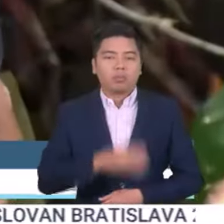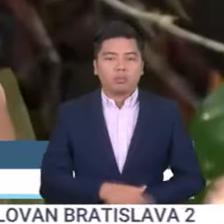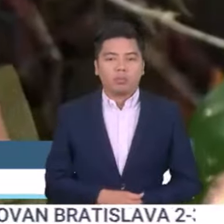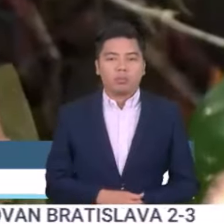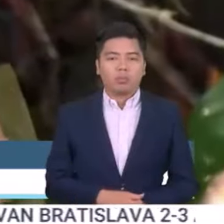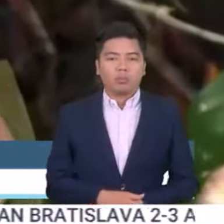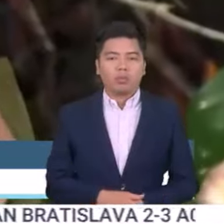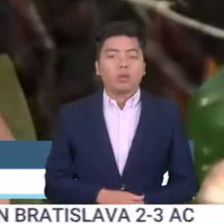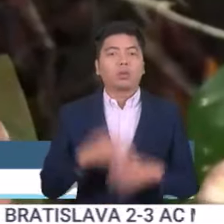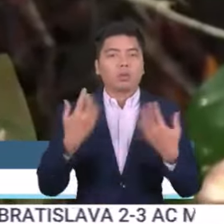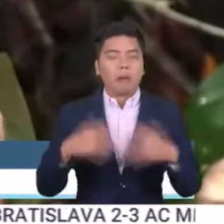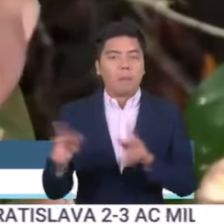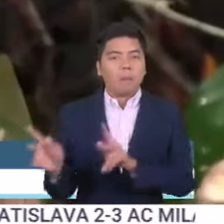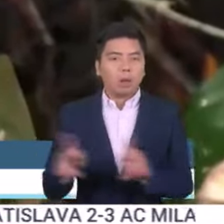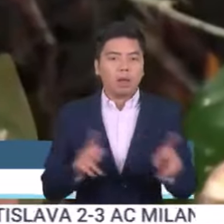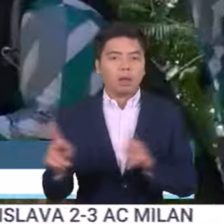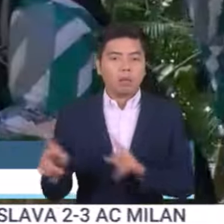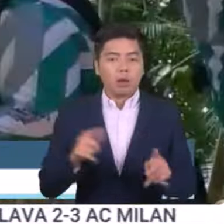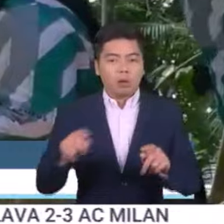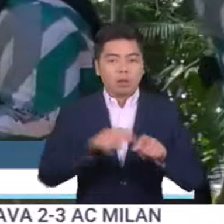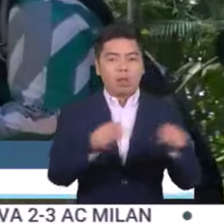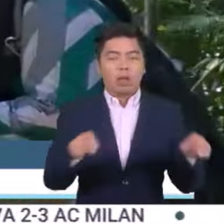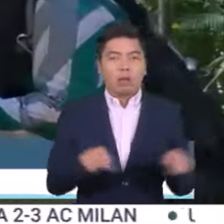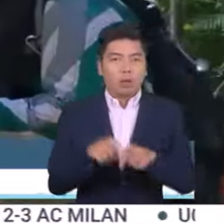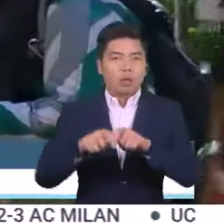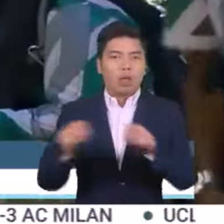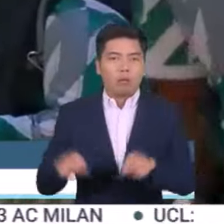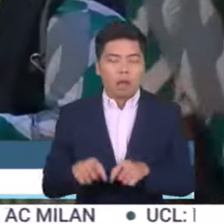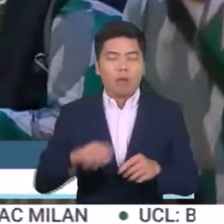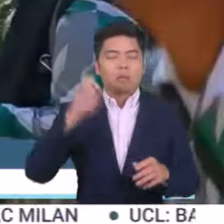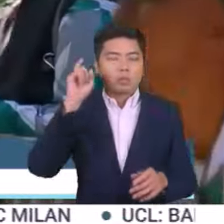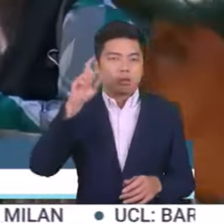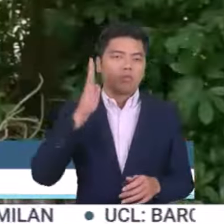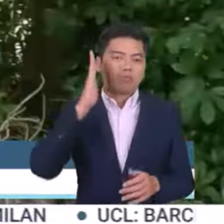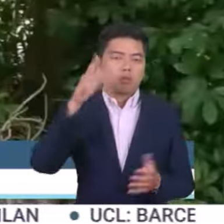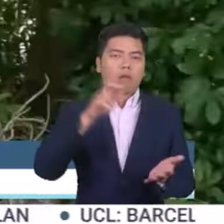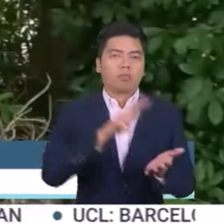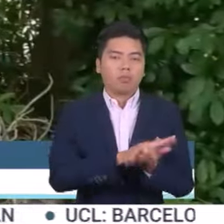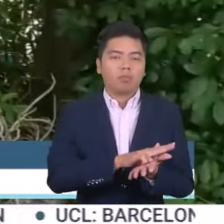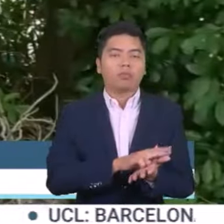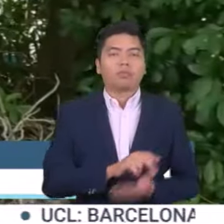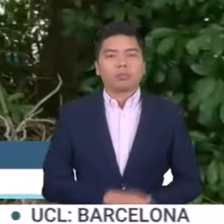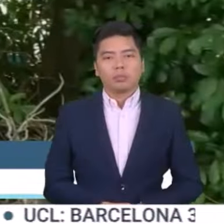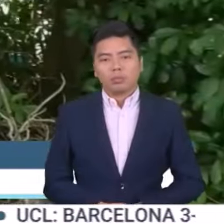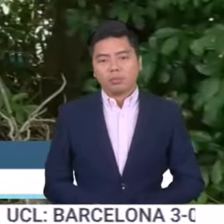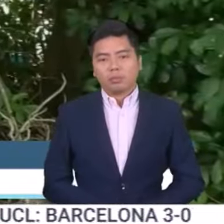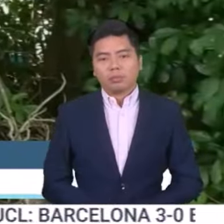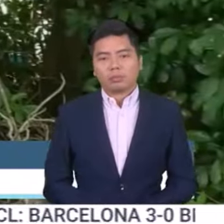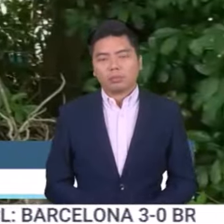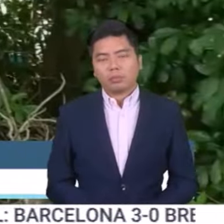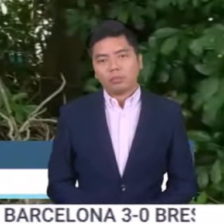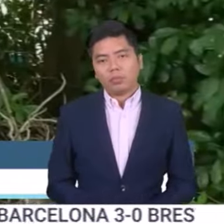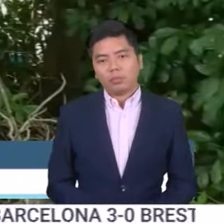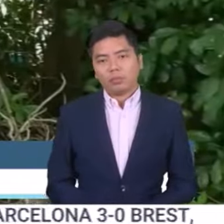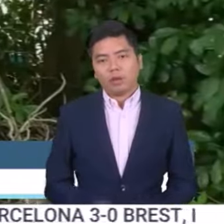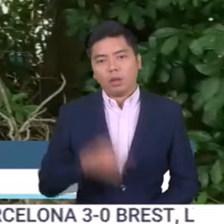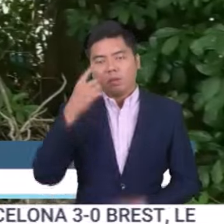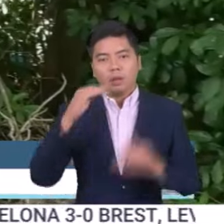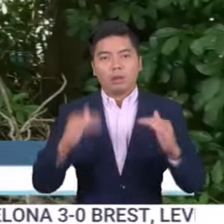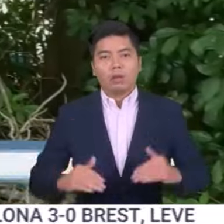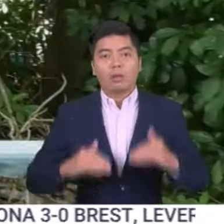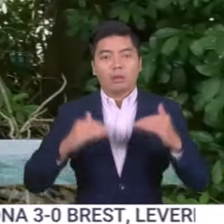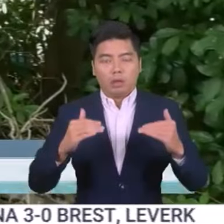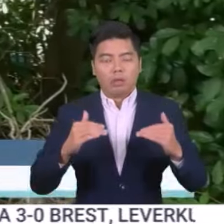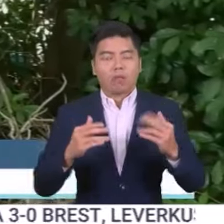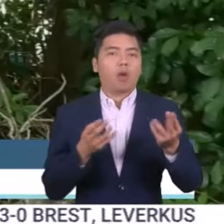pihaknya turut merancang supaya kawasan terlibat dapat diwartakan. Sememangnya di peringkat pihak pengurusan